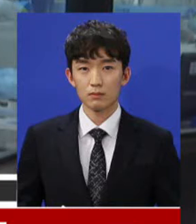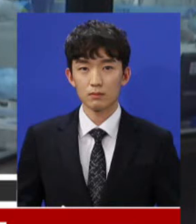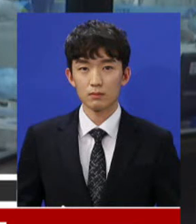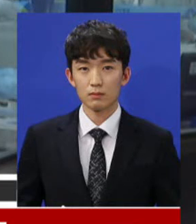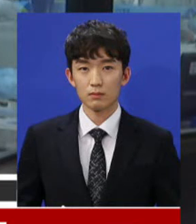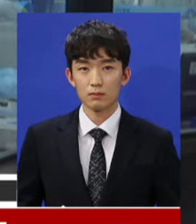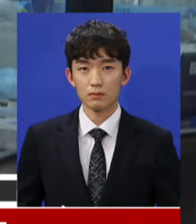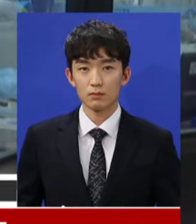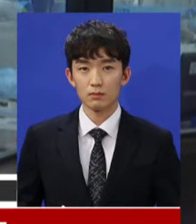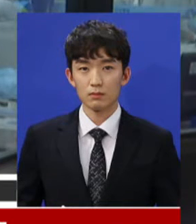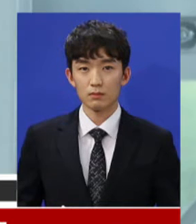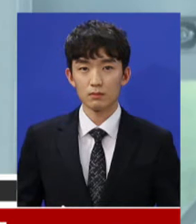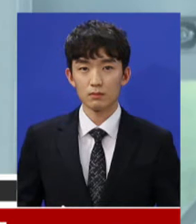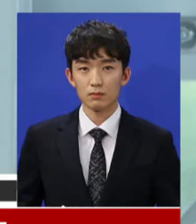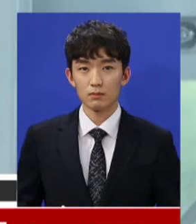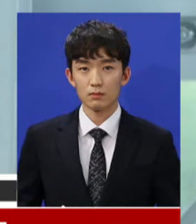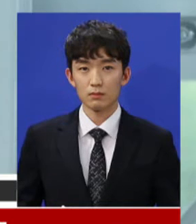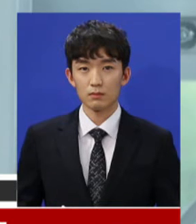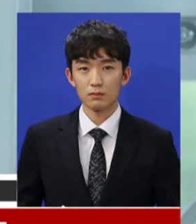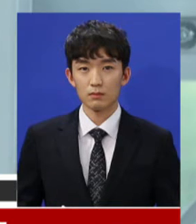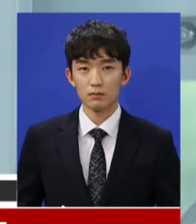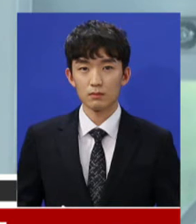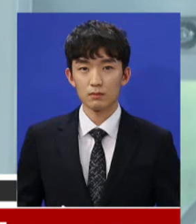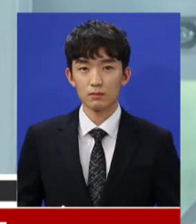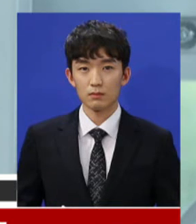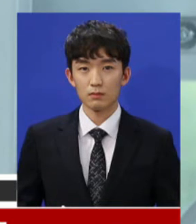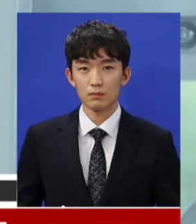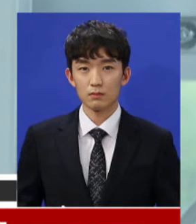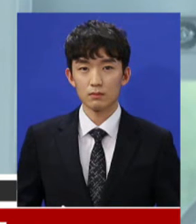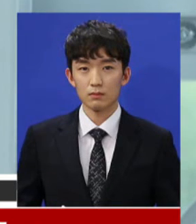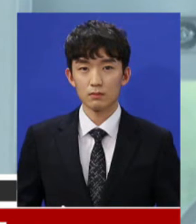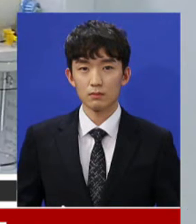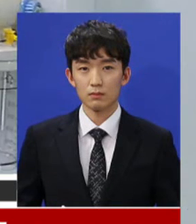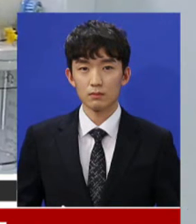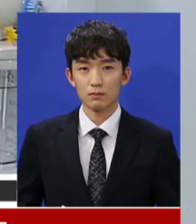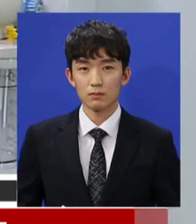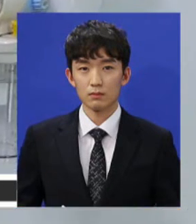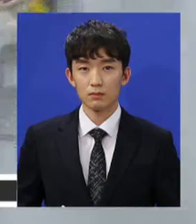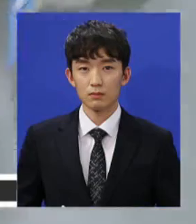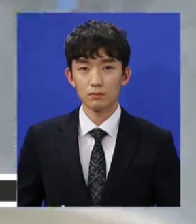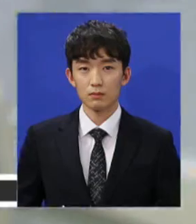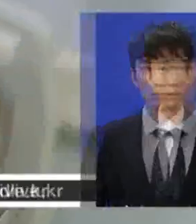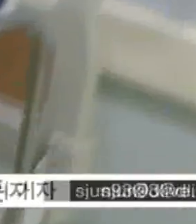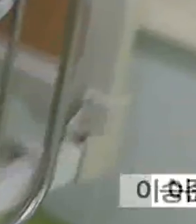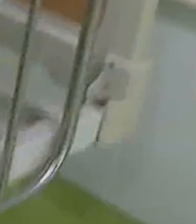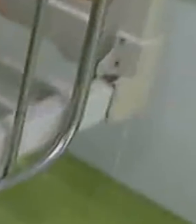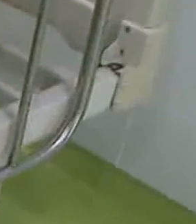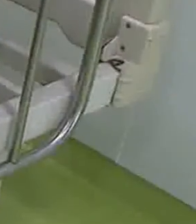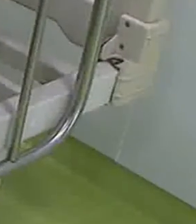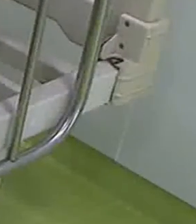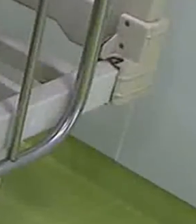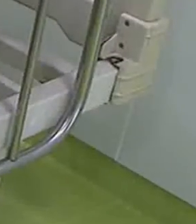없다며 확진자 수 자체를 줄여야 한다고 강조하고 있습니다. 지금까지 보도국에서 코로나19